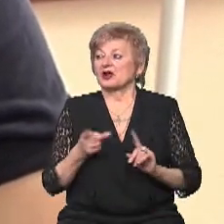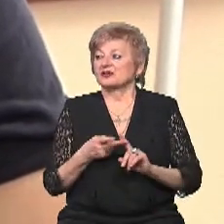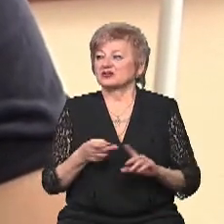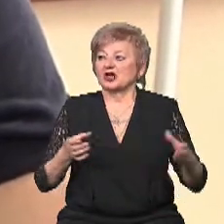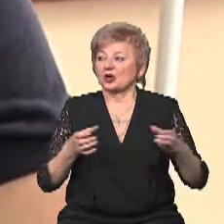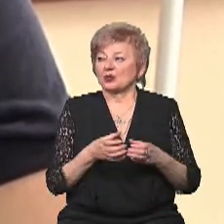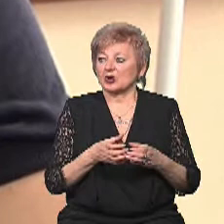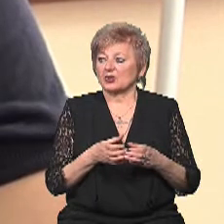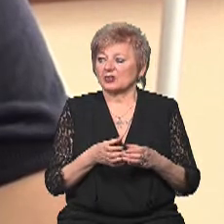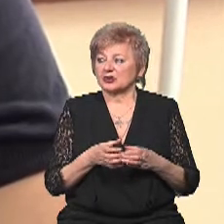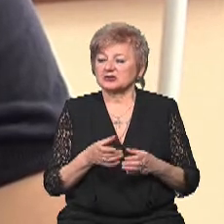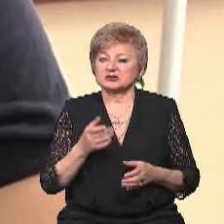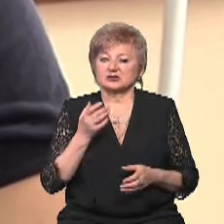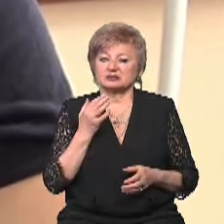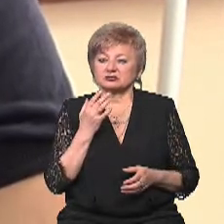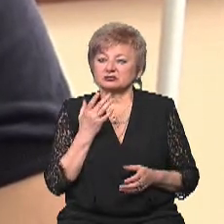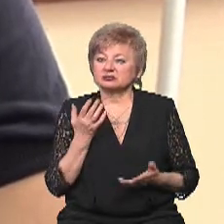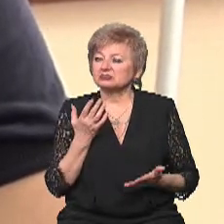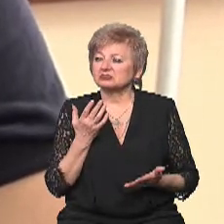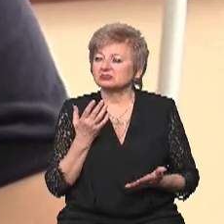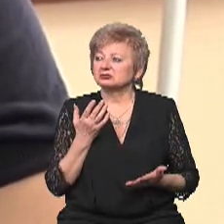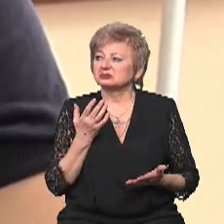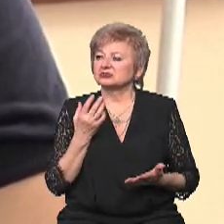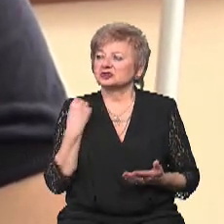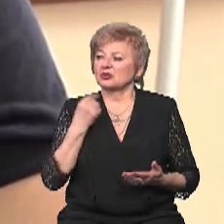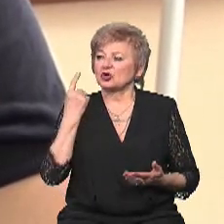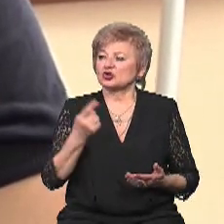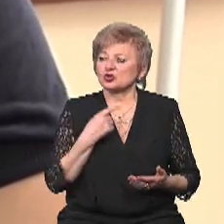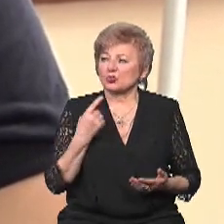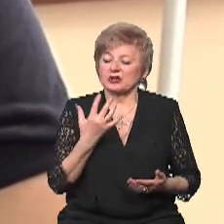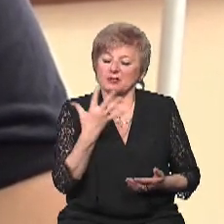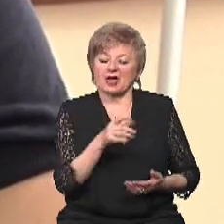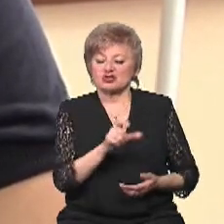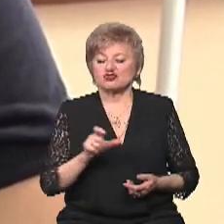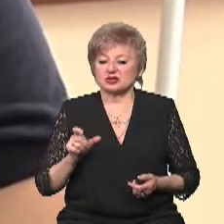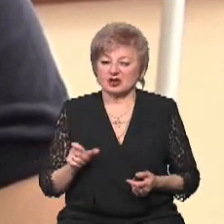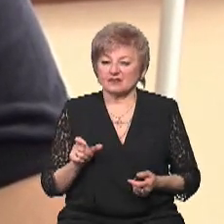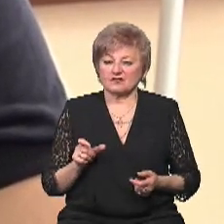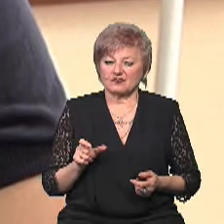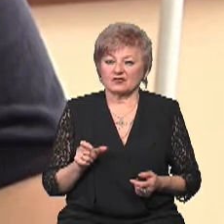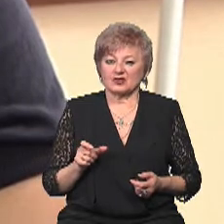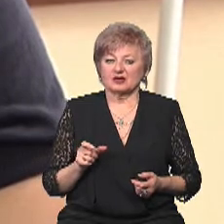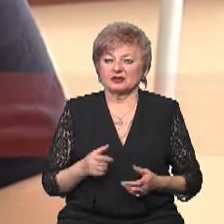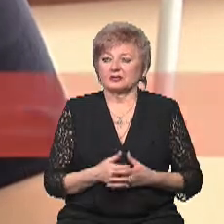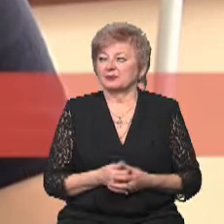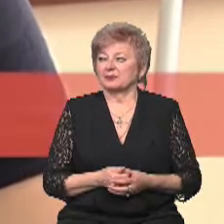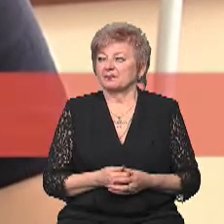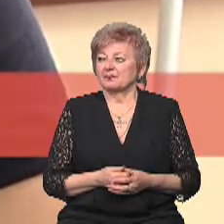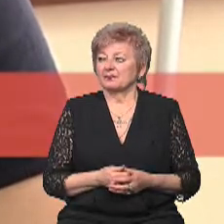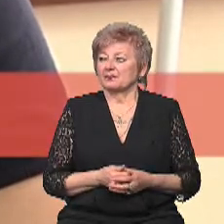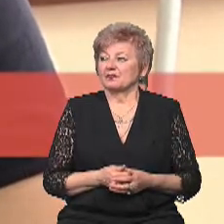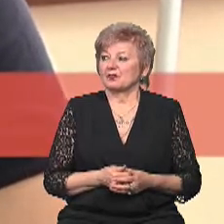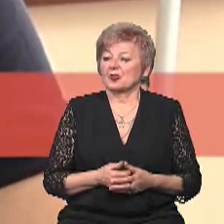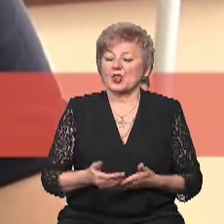группу ромской национальности, которая на территории Запорожской области в составе 5 человек продавали метадон.